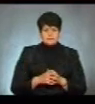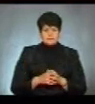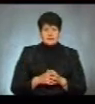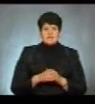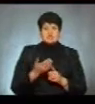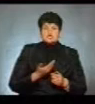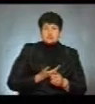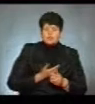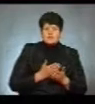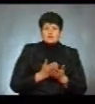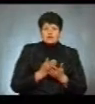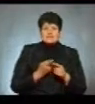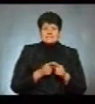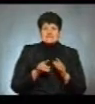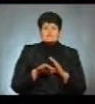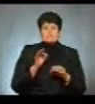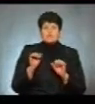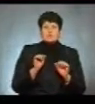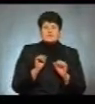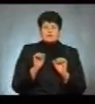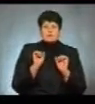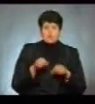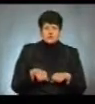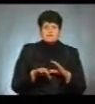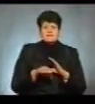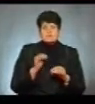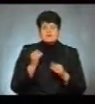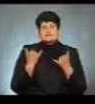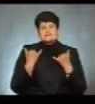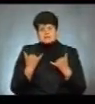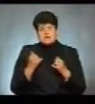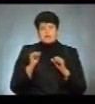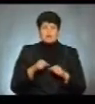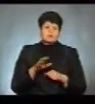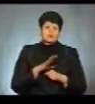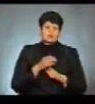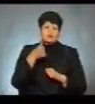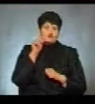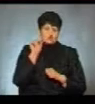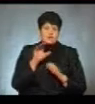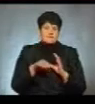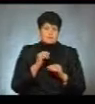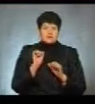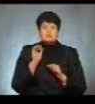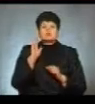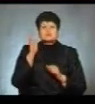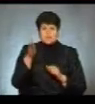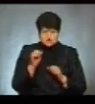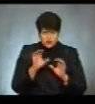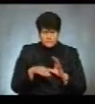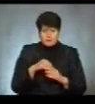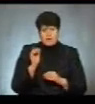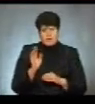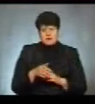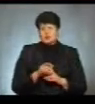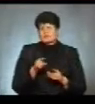Житлові послуги – це по вибору управителя. Можна вибирати і зараз, можна було вибирати і вчора, і далі буде вибирати.